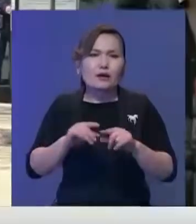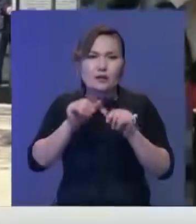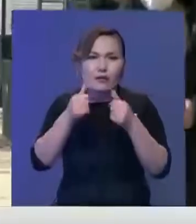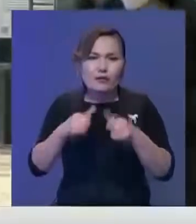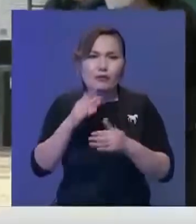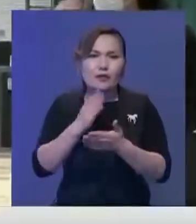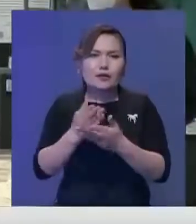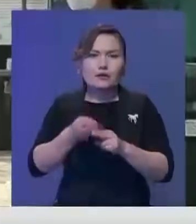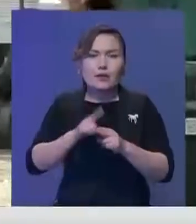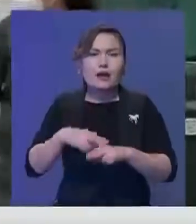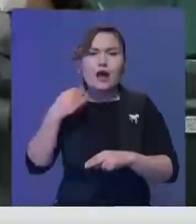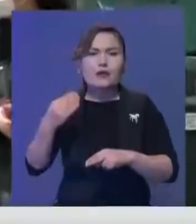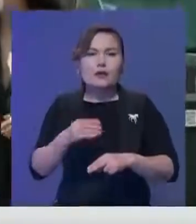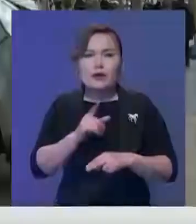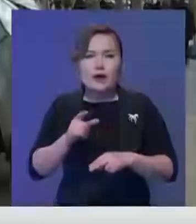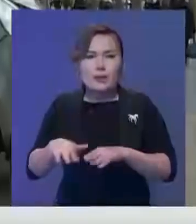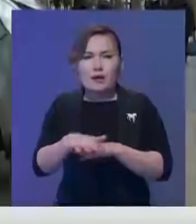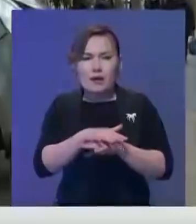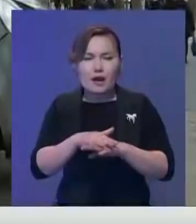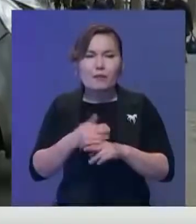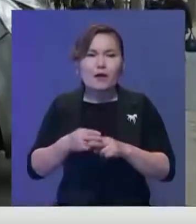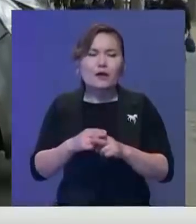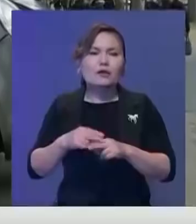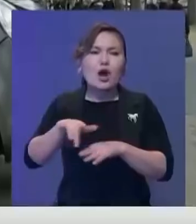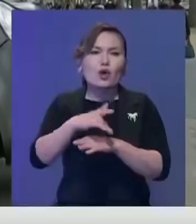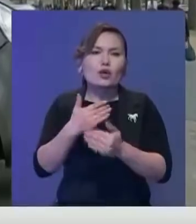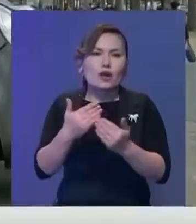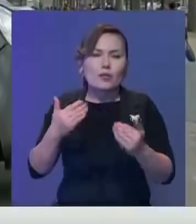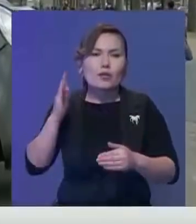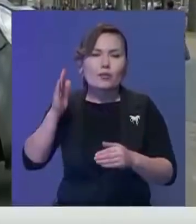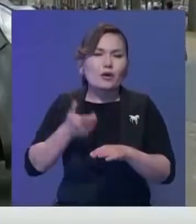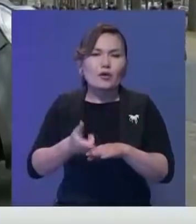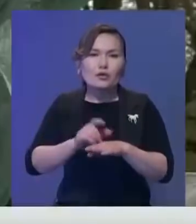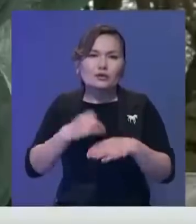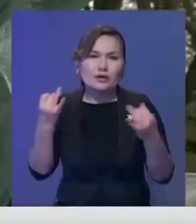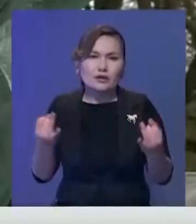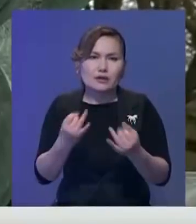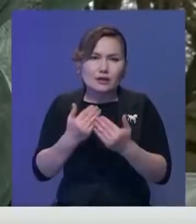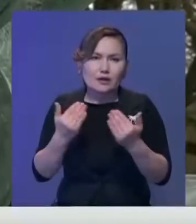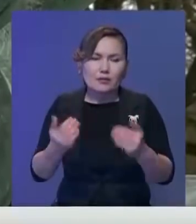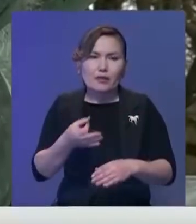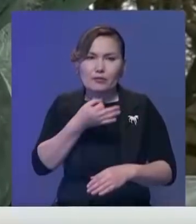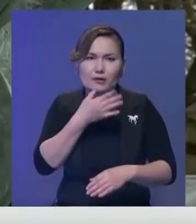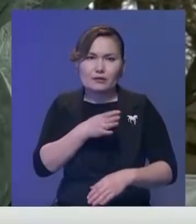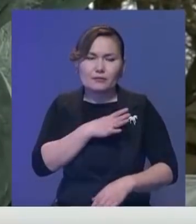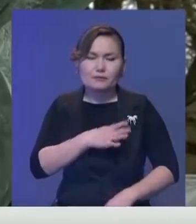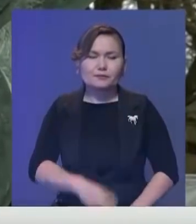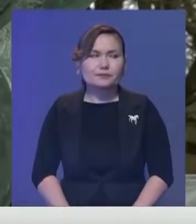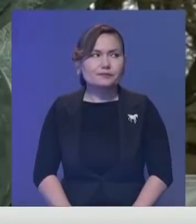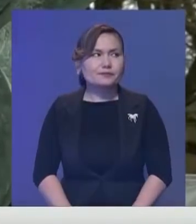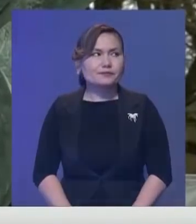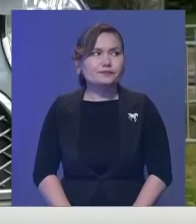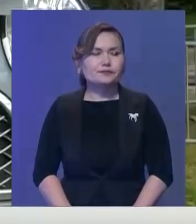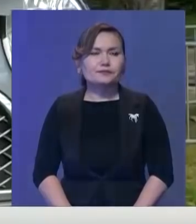нышаны ретінде танымал. Сондықтан Париж тұрғындары көшедегі көрме болашаққа үміт сыйлайтын жақсылықтың бастамасы екенін